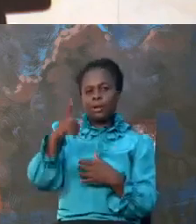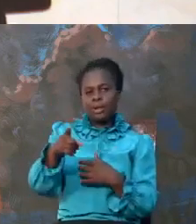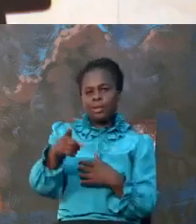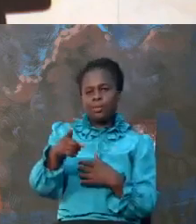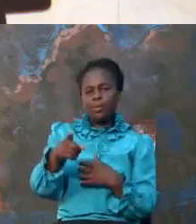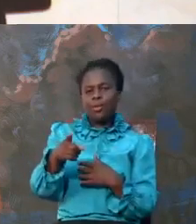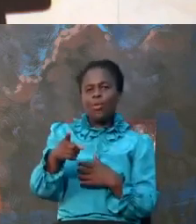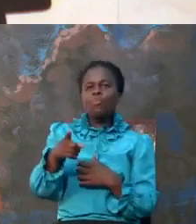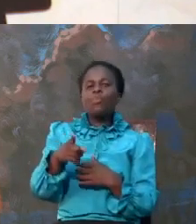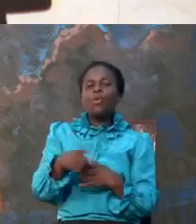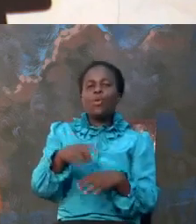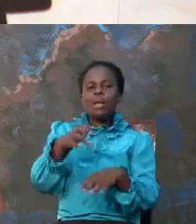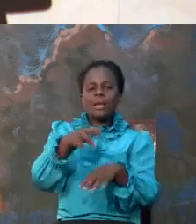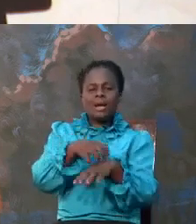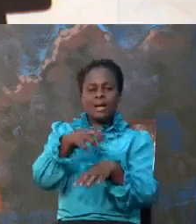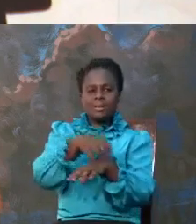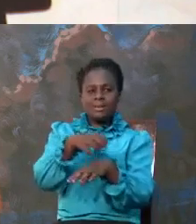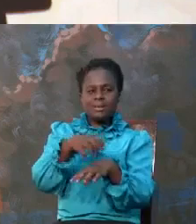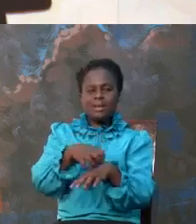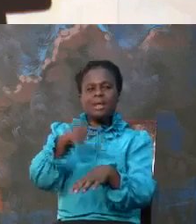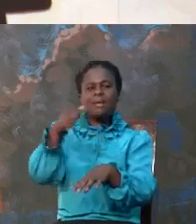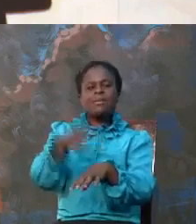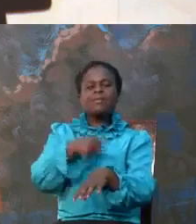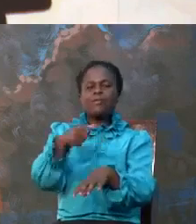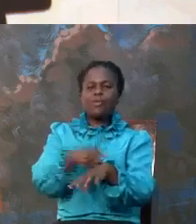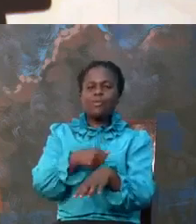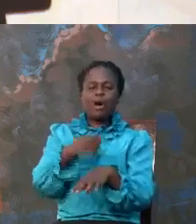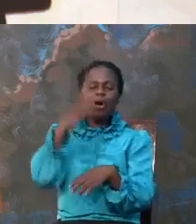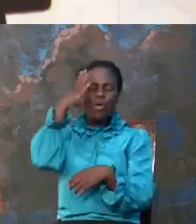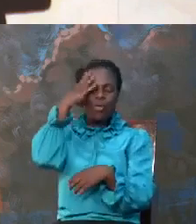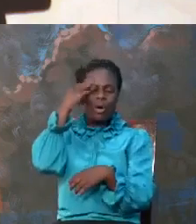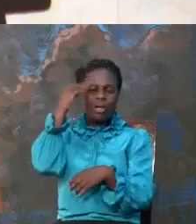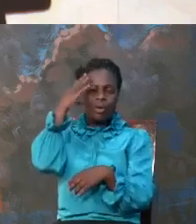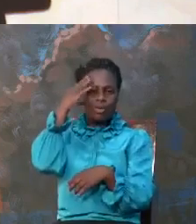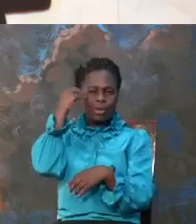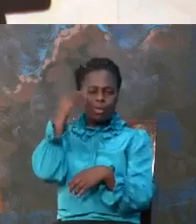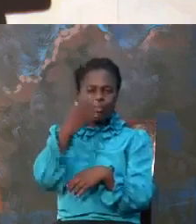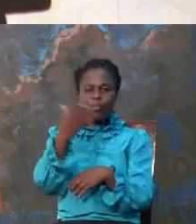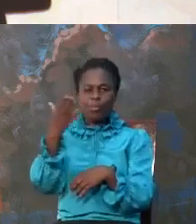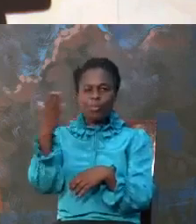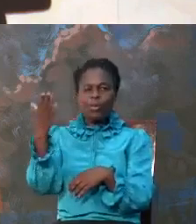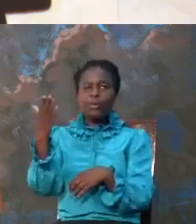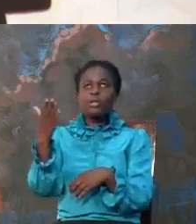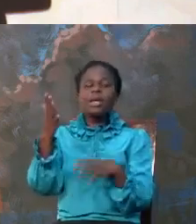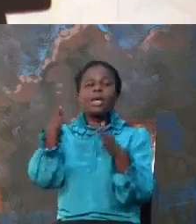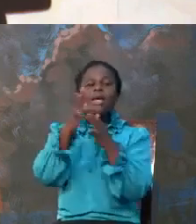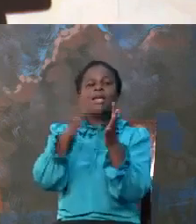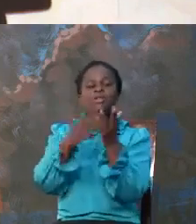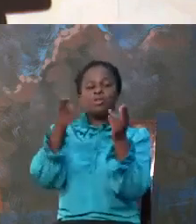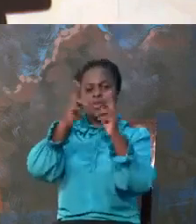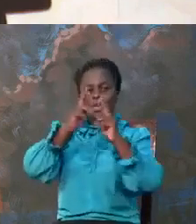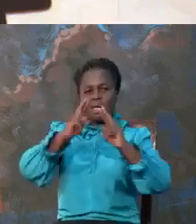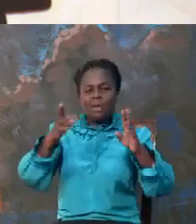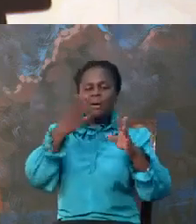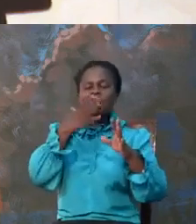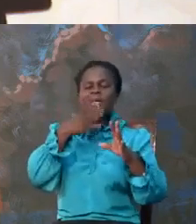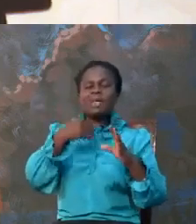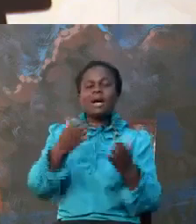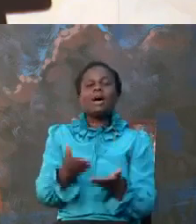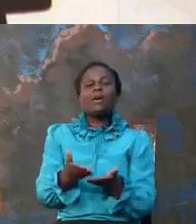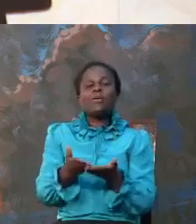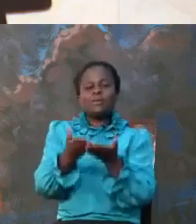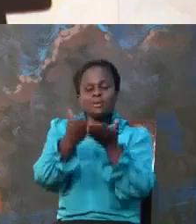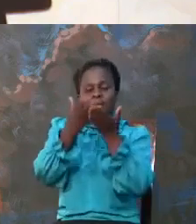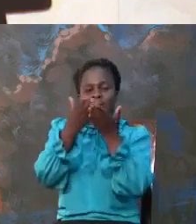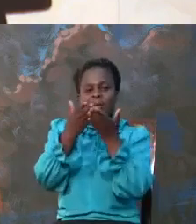wana kansa ya mifupa, wenda wana HIV popote. Huyu Yesu mwenye rehema anataka achukuane na wewe,